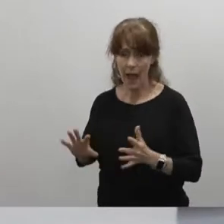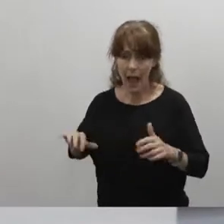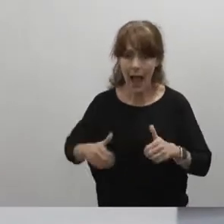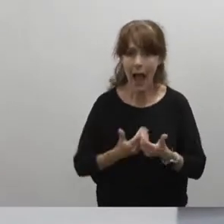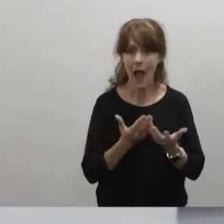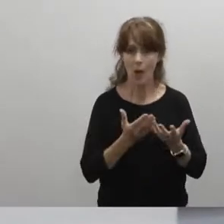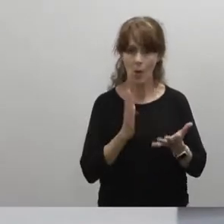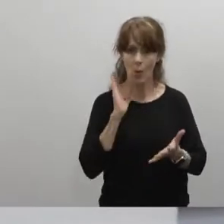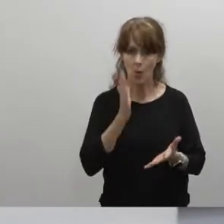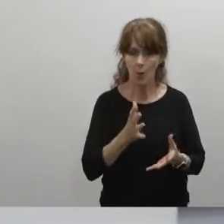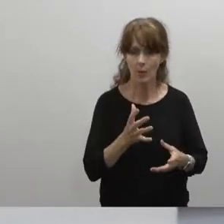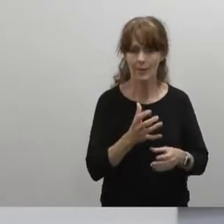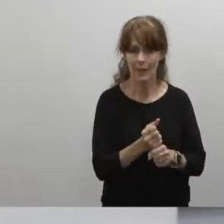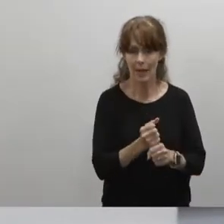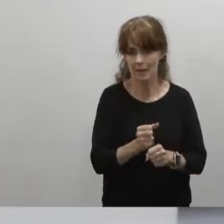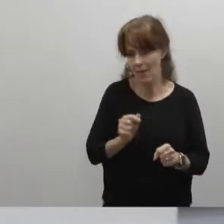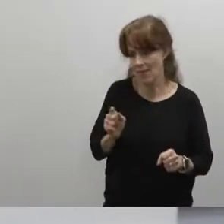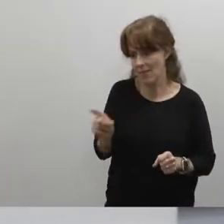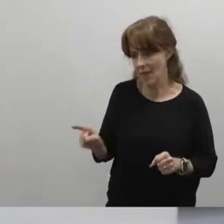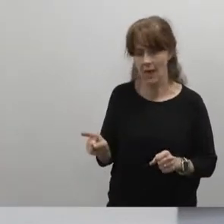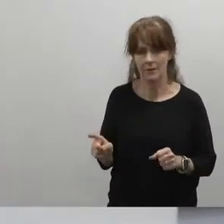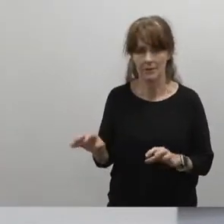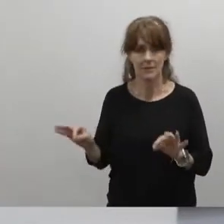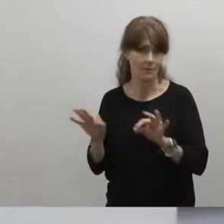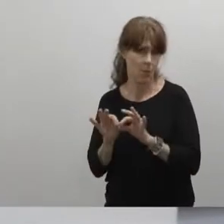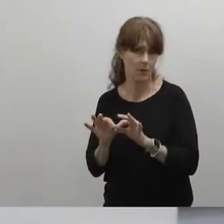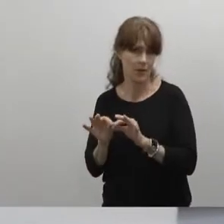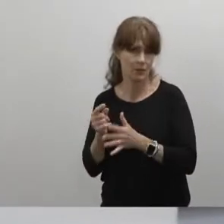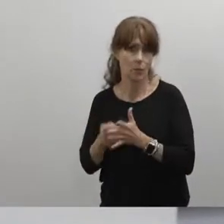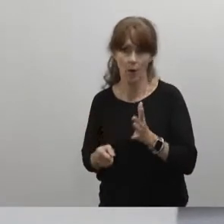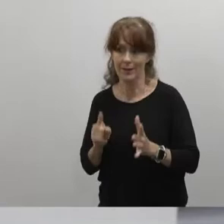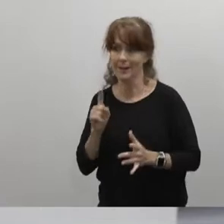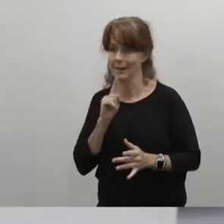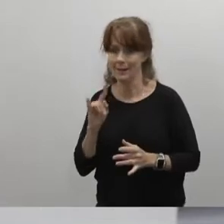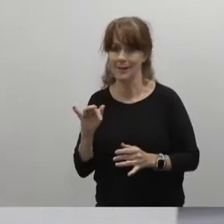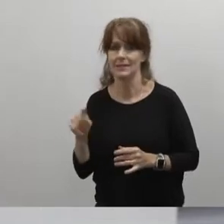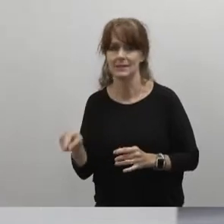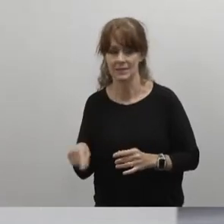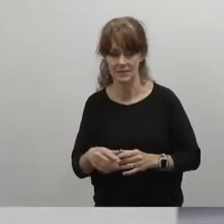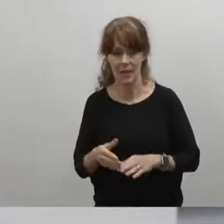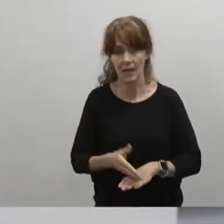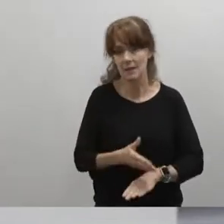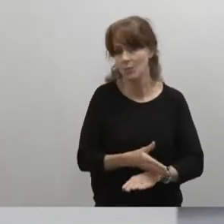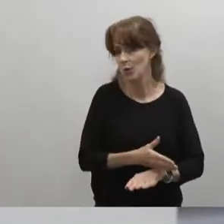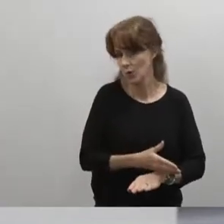thua rụp biếp nè nó cứ việc xem khăn đầu chia